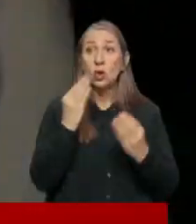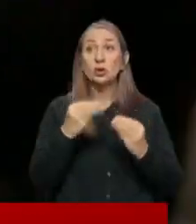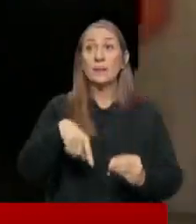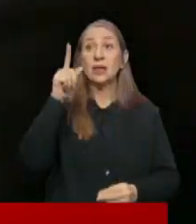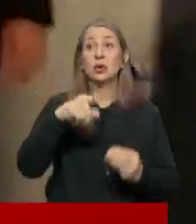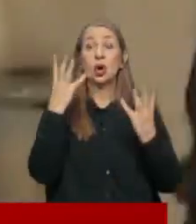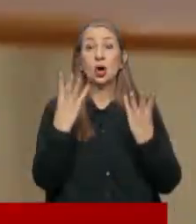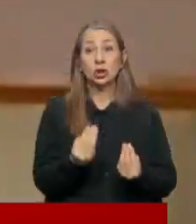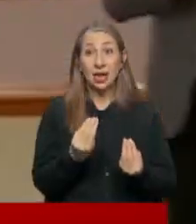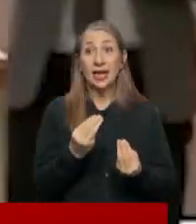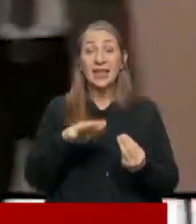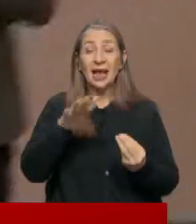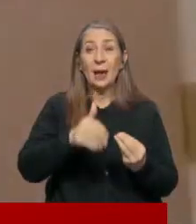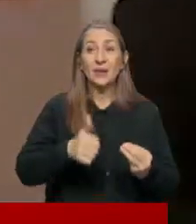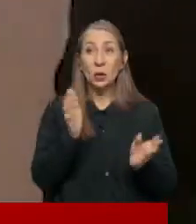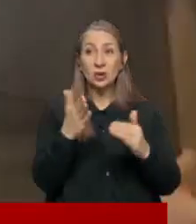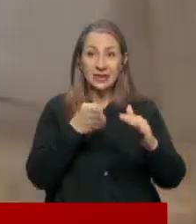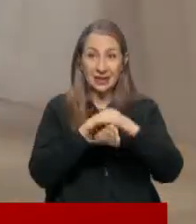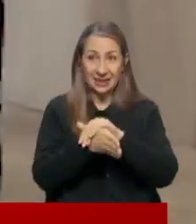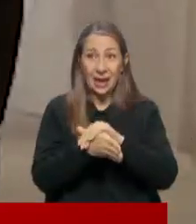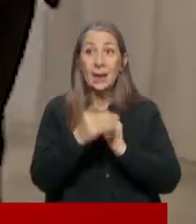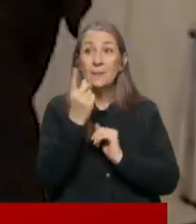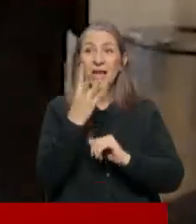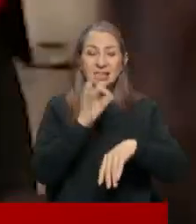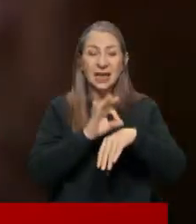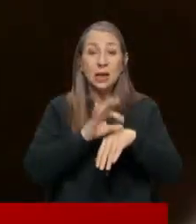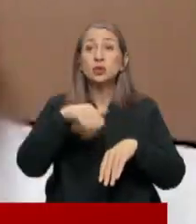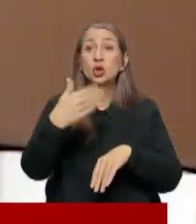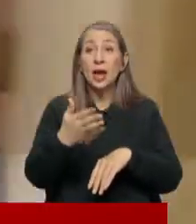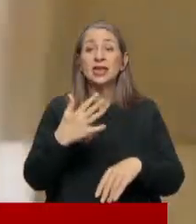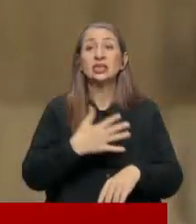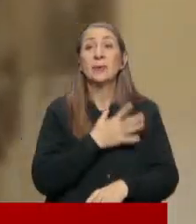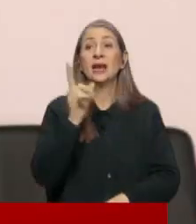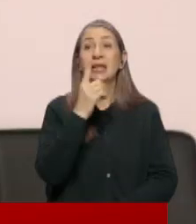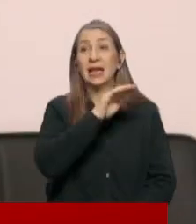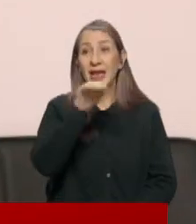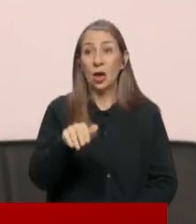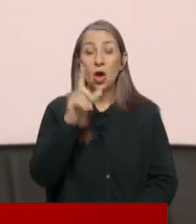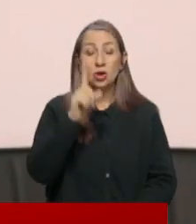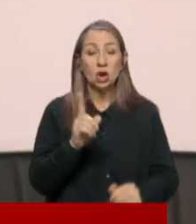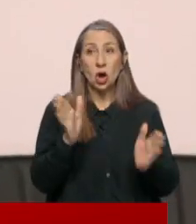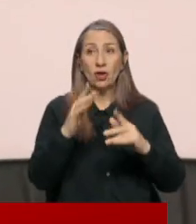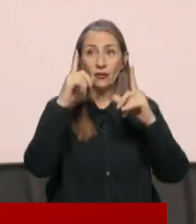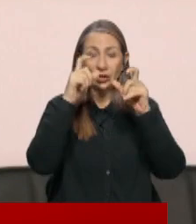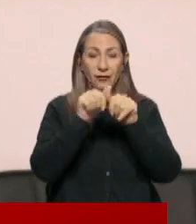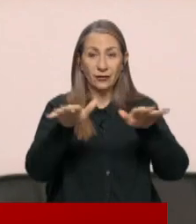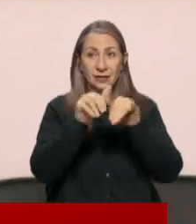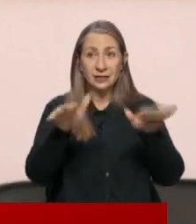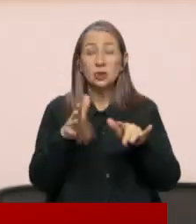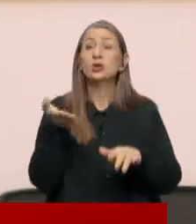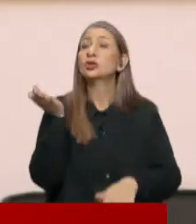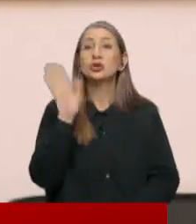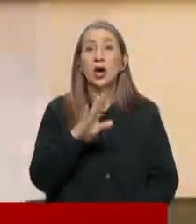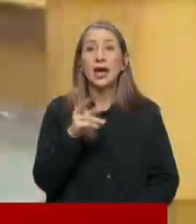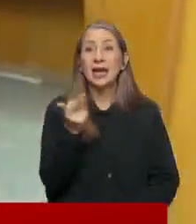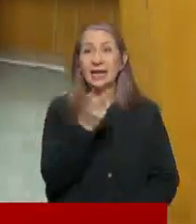bir gün olacak diyerek Genel Başkan'ın odasına girdi. Birkaç dakika sonra da CHP lideri geldi. Önce odadan fotoğraflar paylaşıldı.